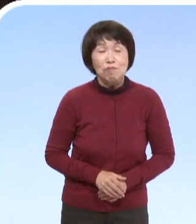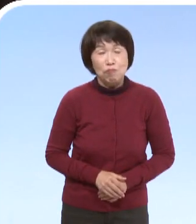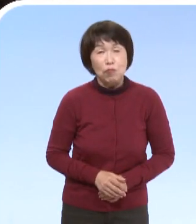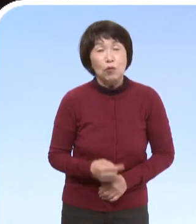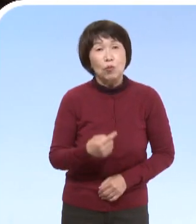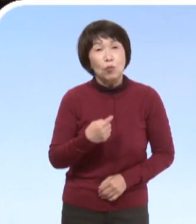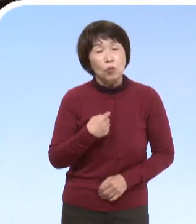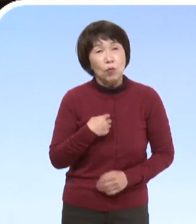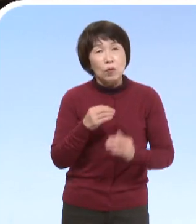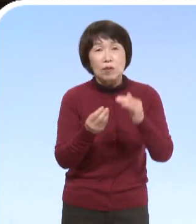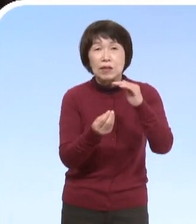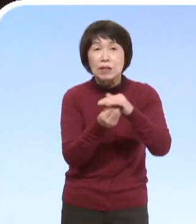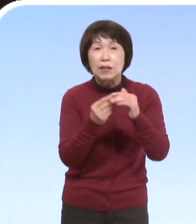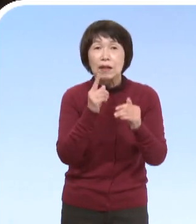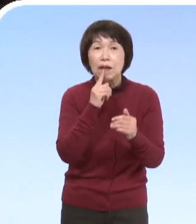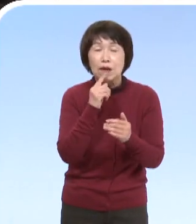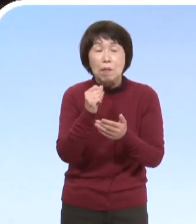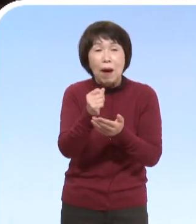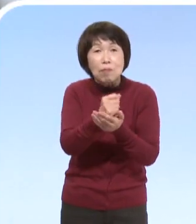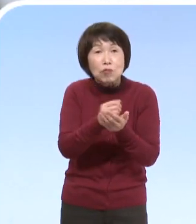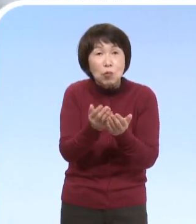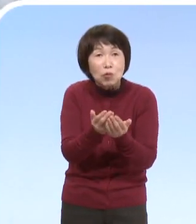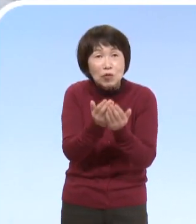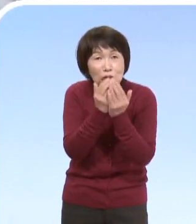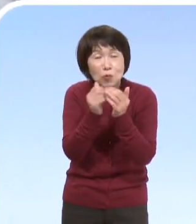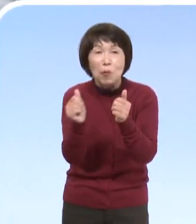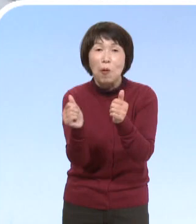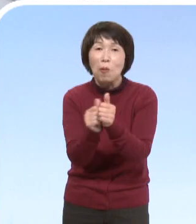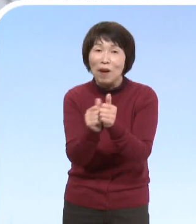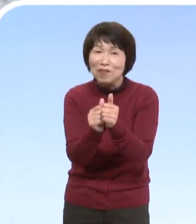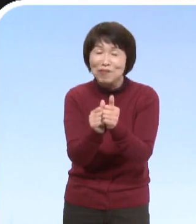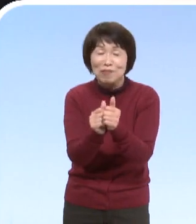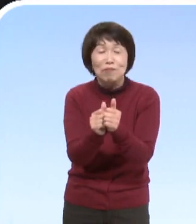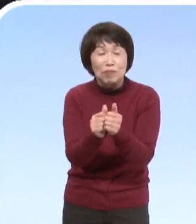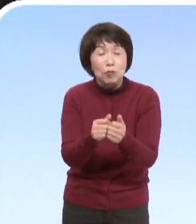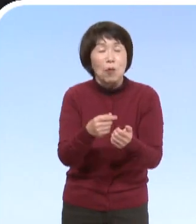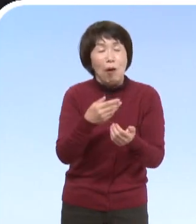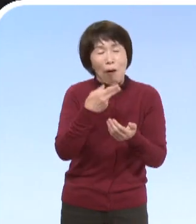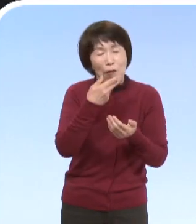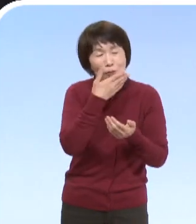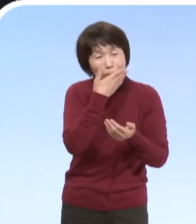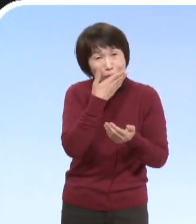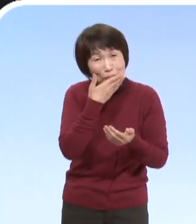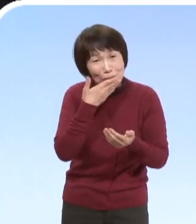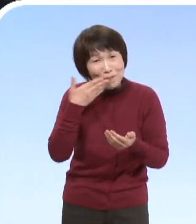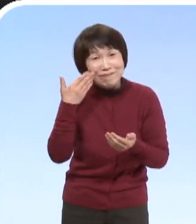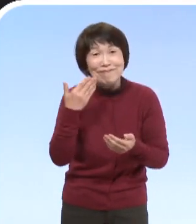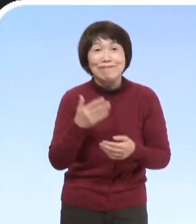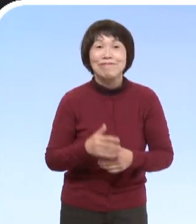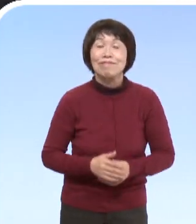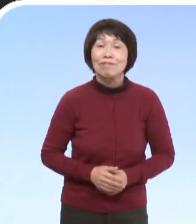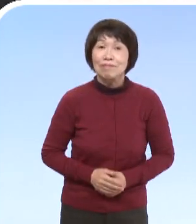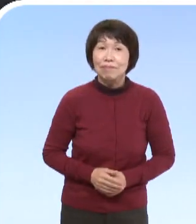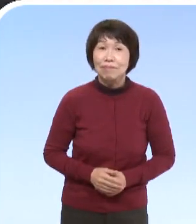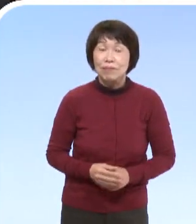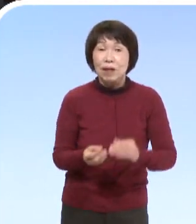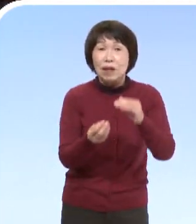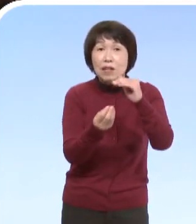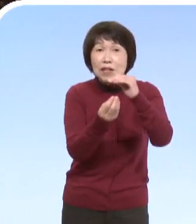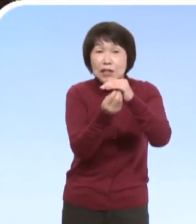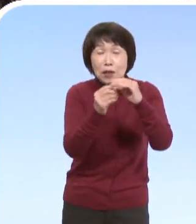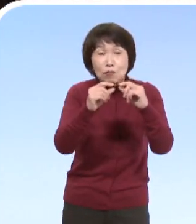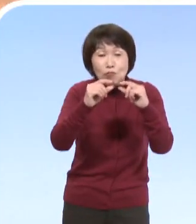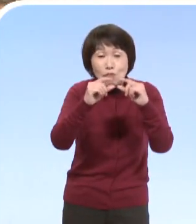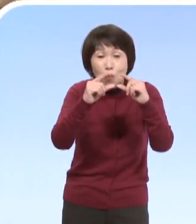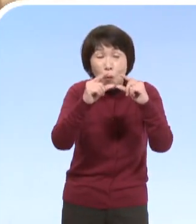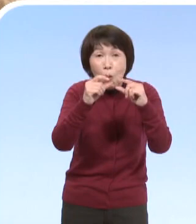汁とかおかず、おいしい。 肉厚な椎茸を育てる上で深